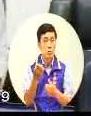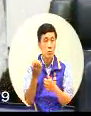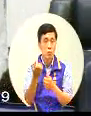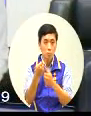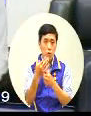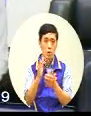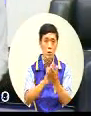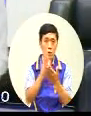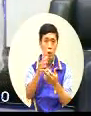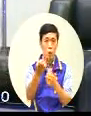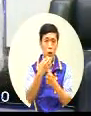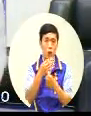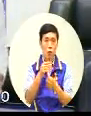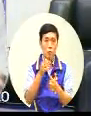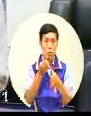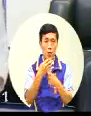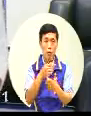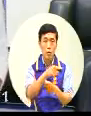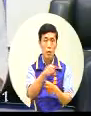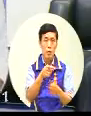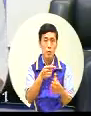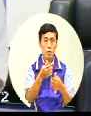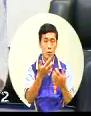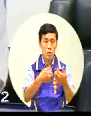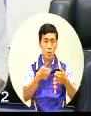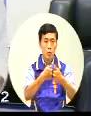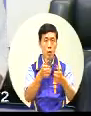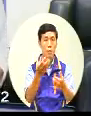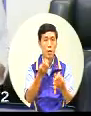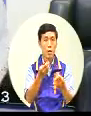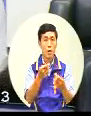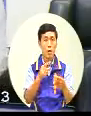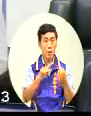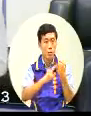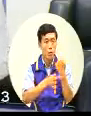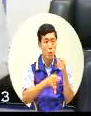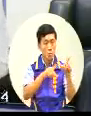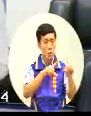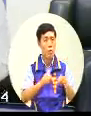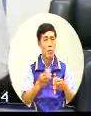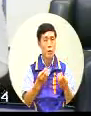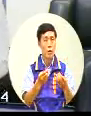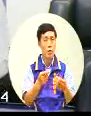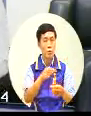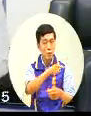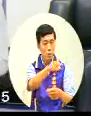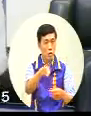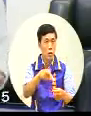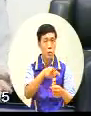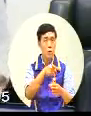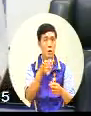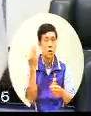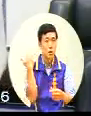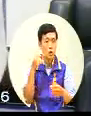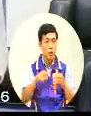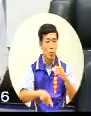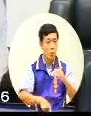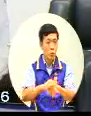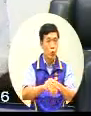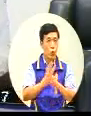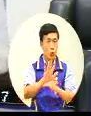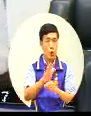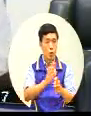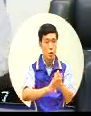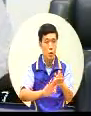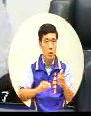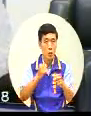完全没有机会，因为法制那边说不行，依法无据，说不能，因为他有案子就不行了，所以他就不能晋升了。那我